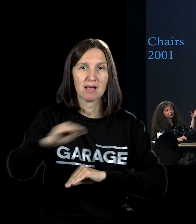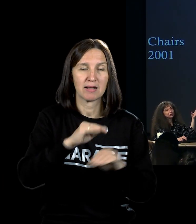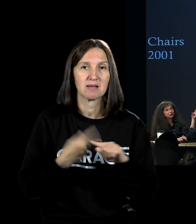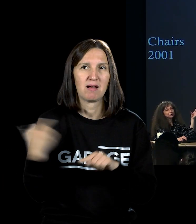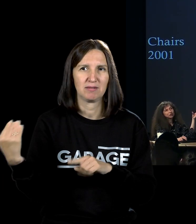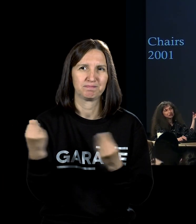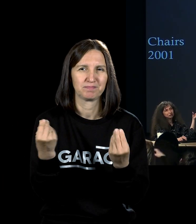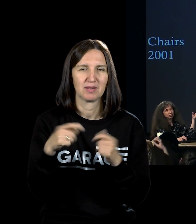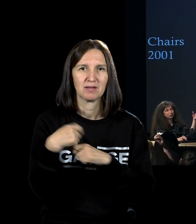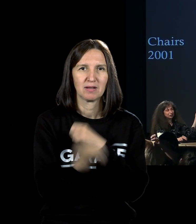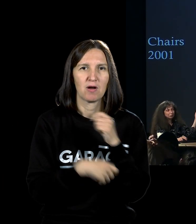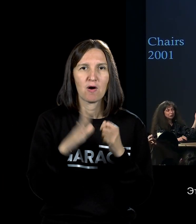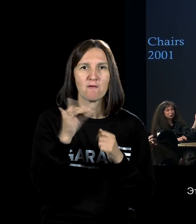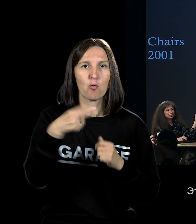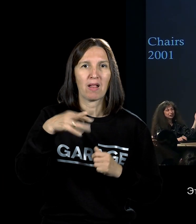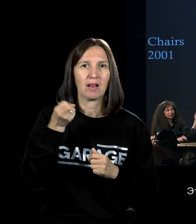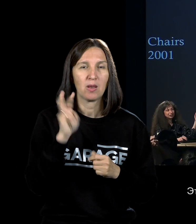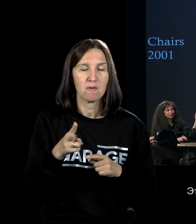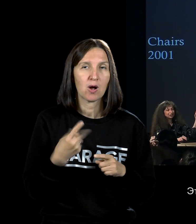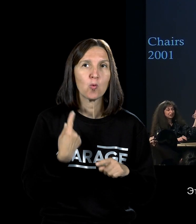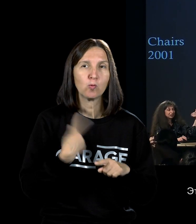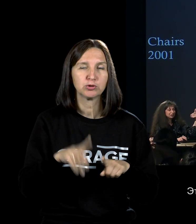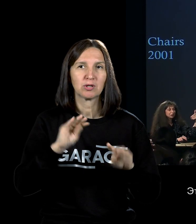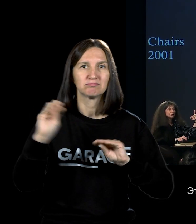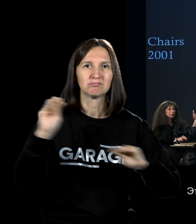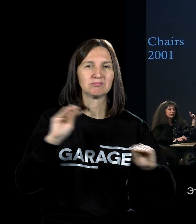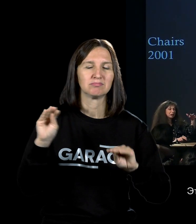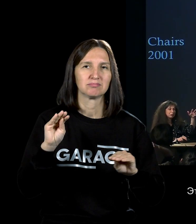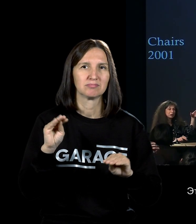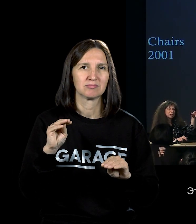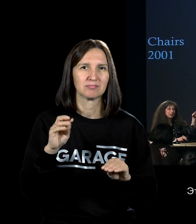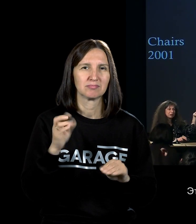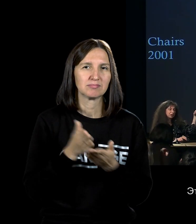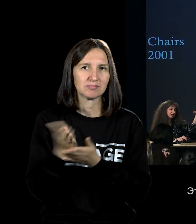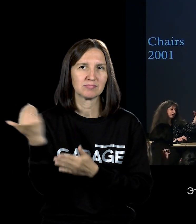войлок становится имитацией войлока. Это барокко, да? это свинцовое,